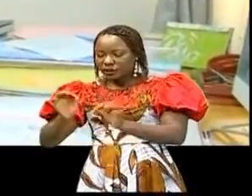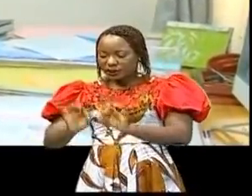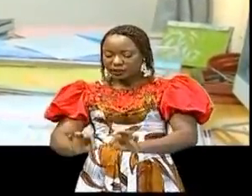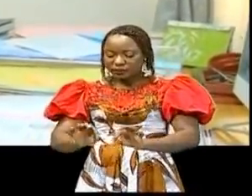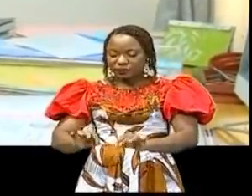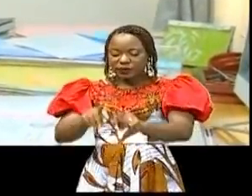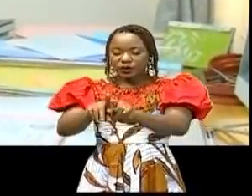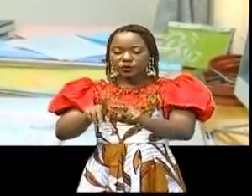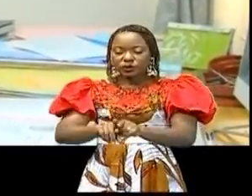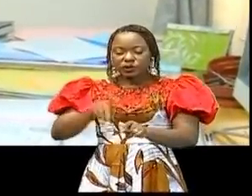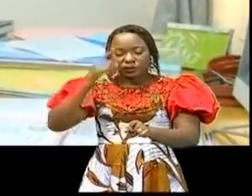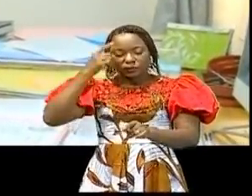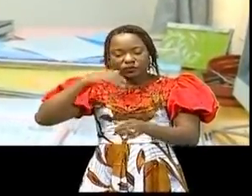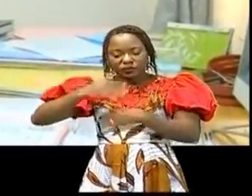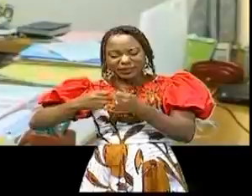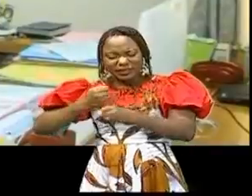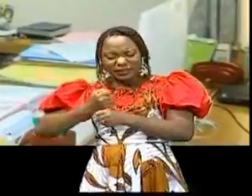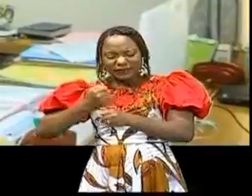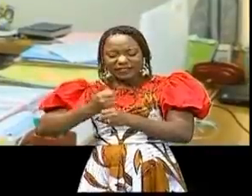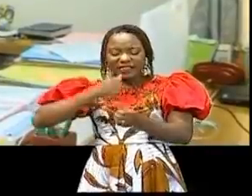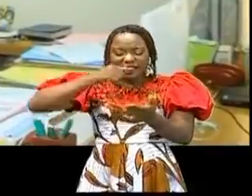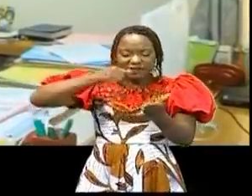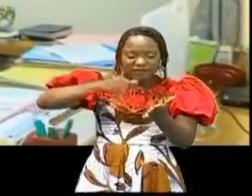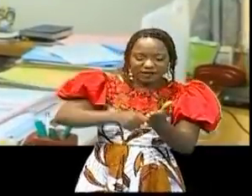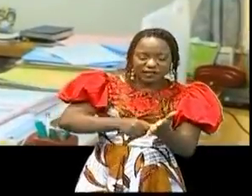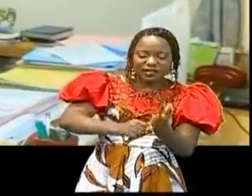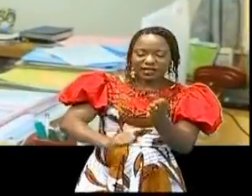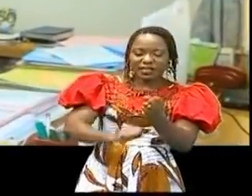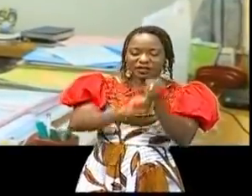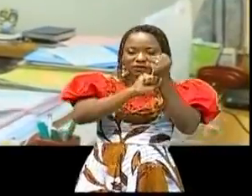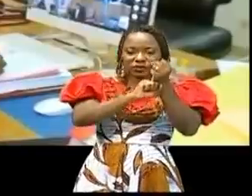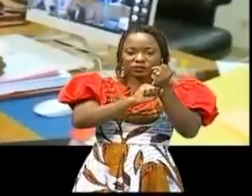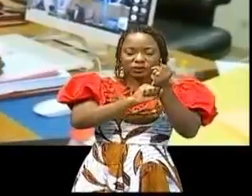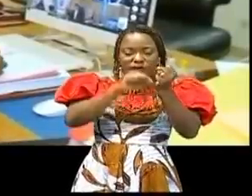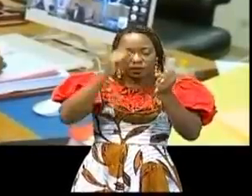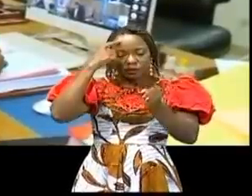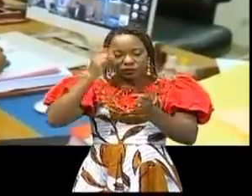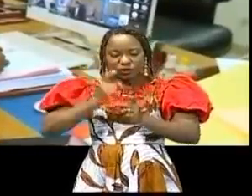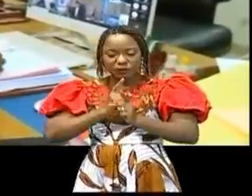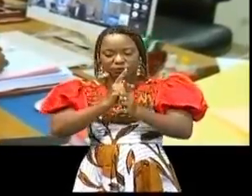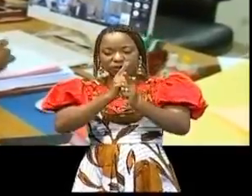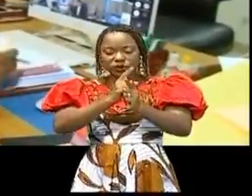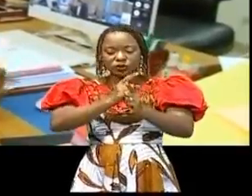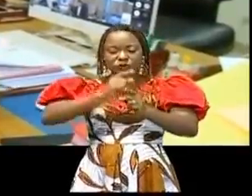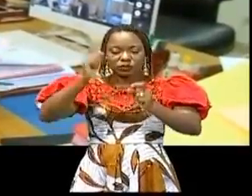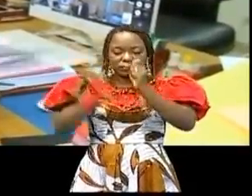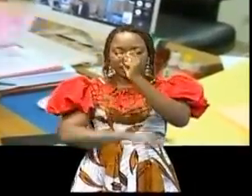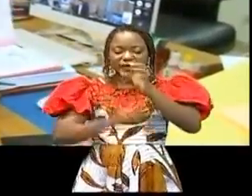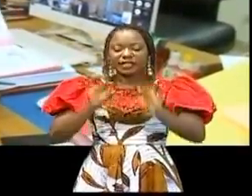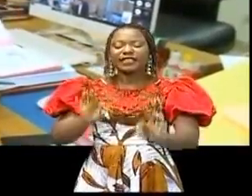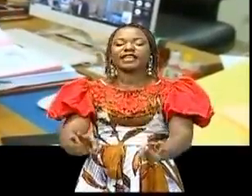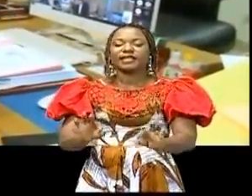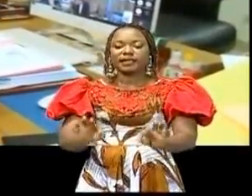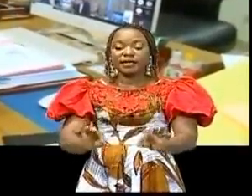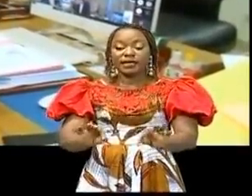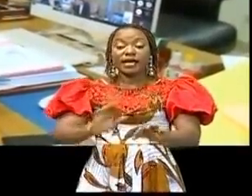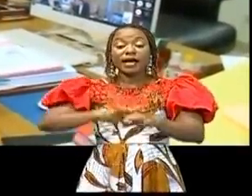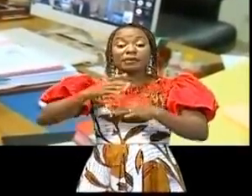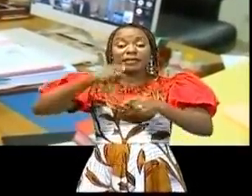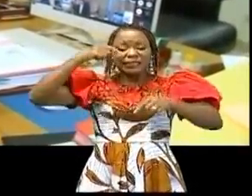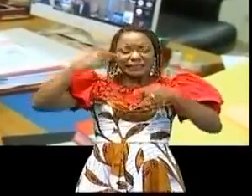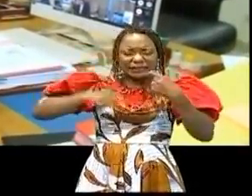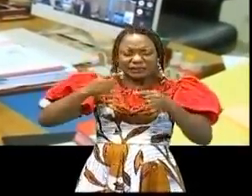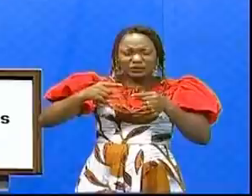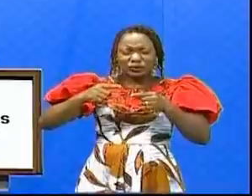la rationalisation du régime fiscal et le renforcement du régime de protection pénale de terre. Après débat